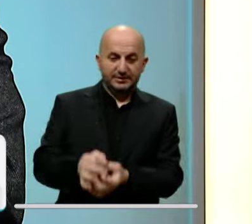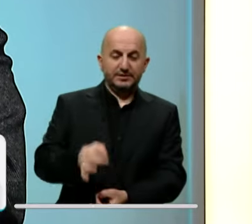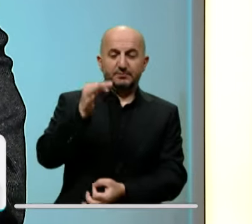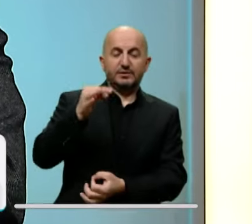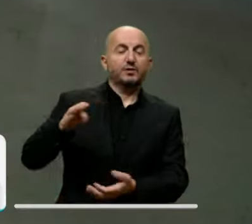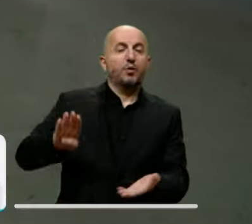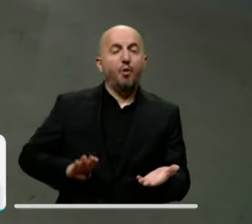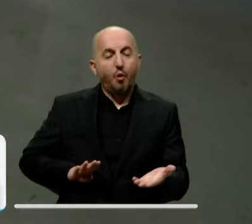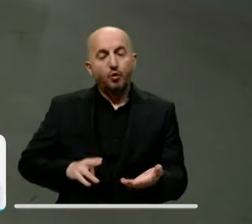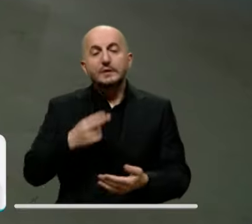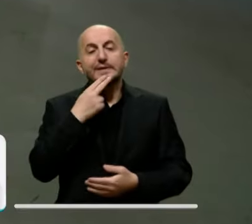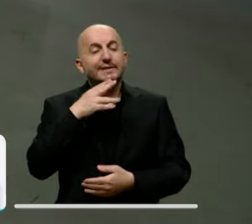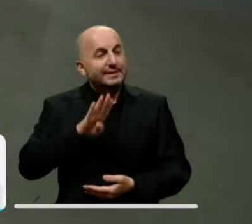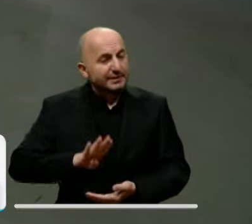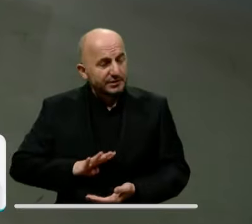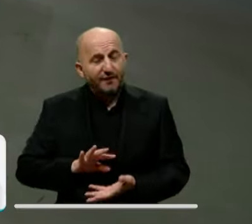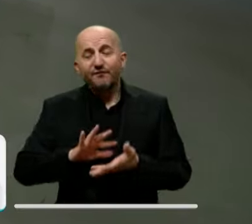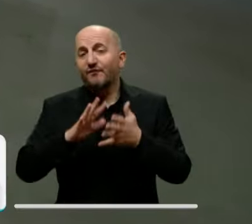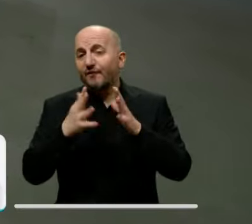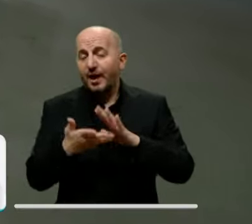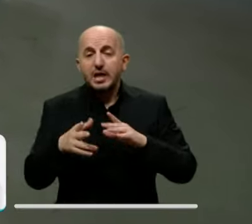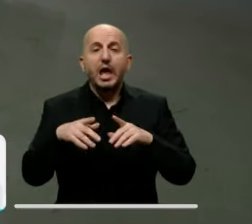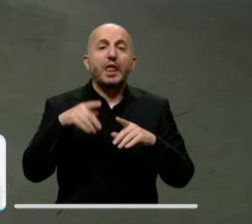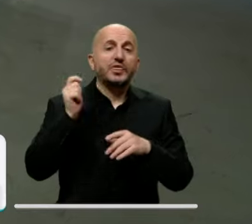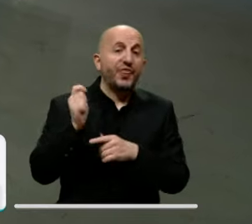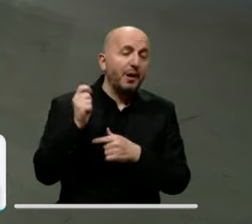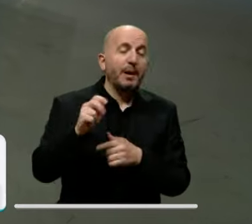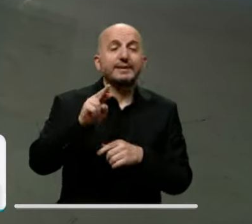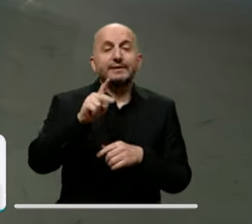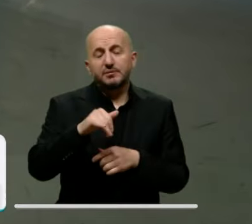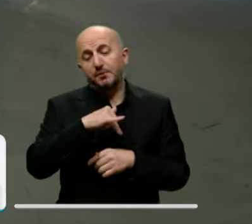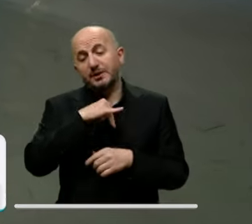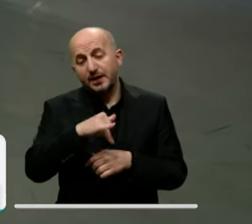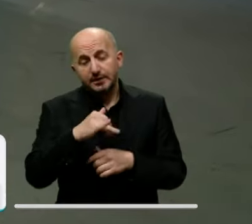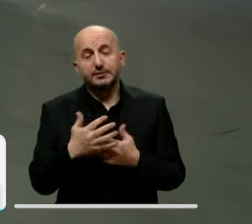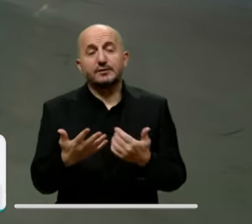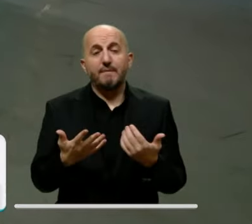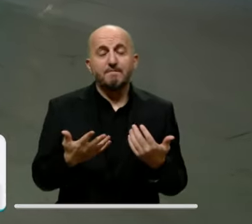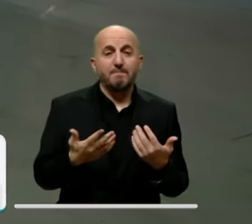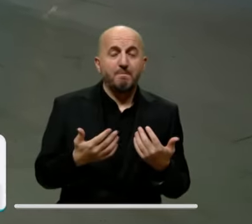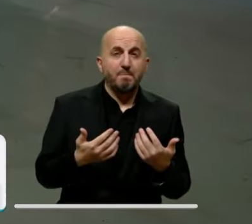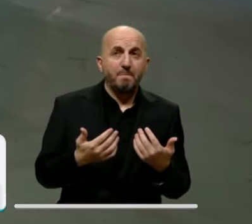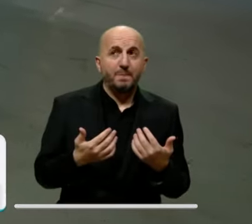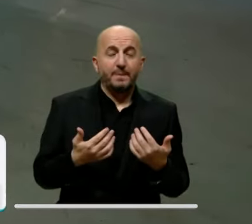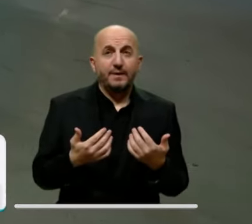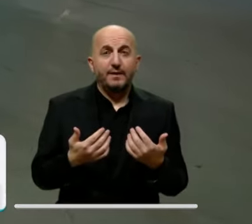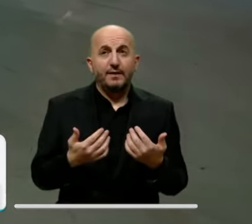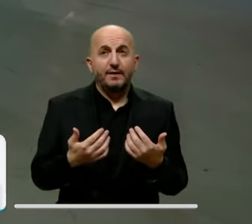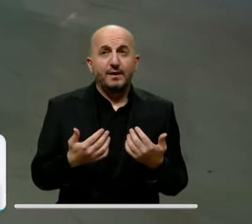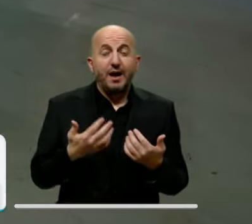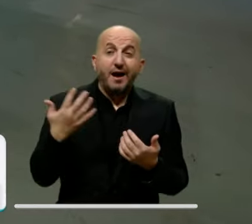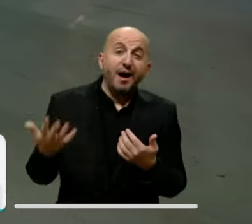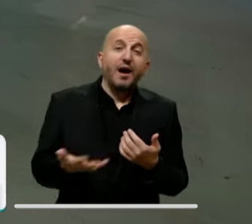oğlu kızı veya işte damadı gibi bir yakını Eee